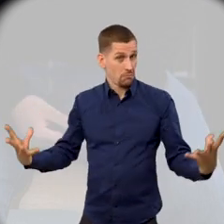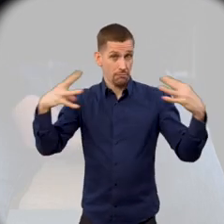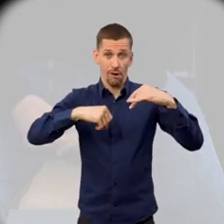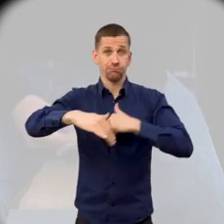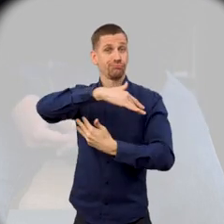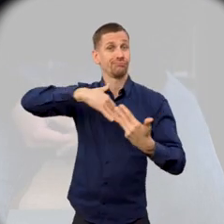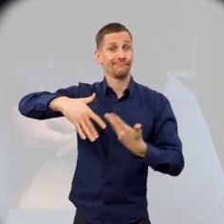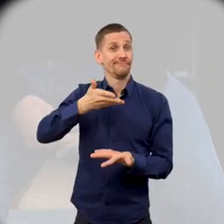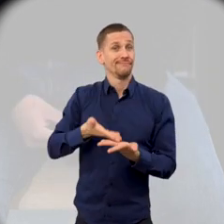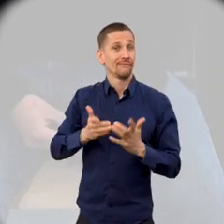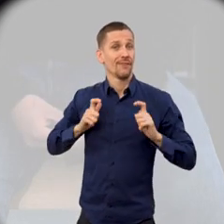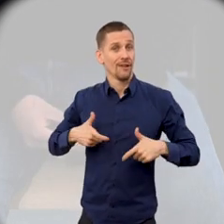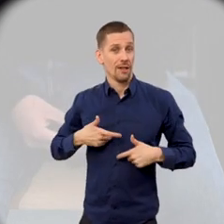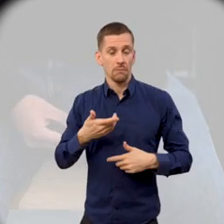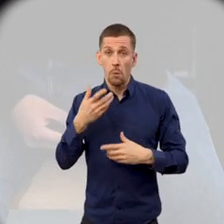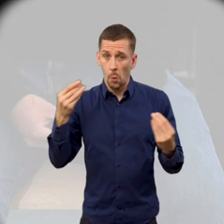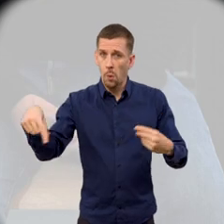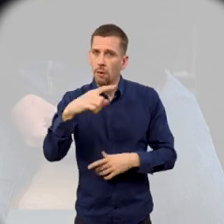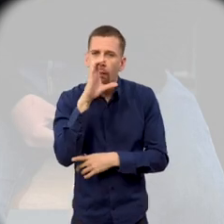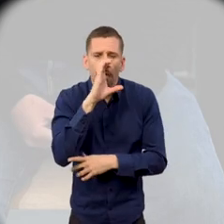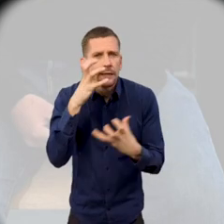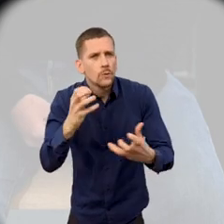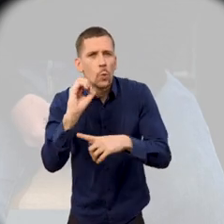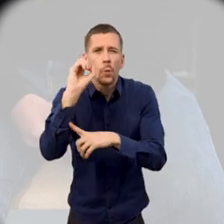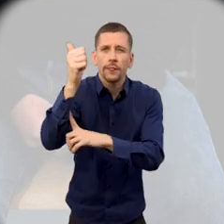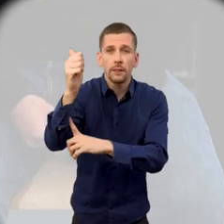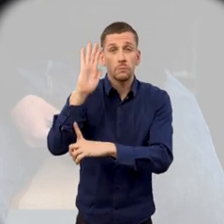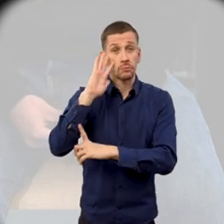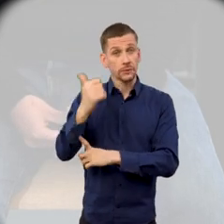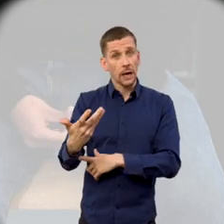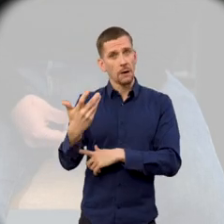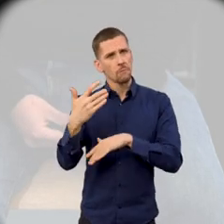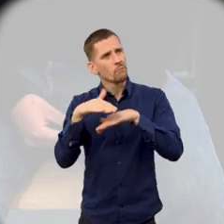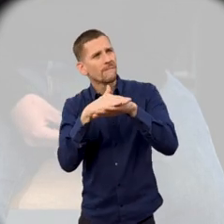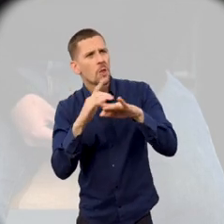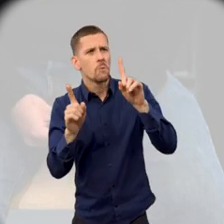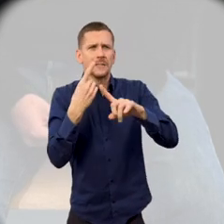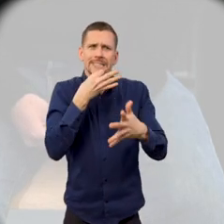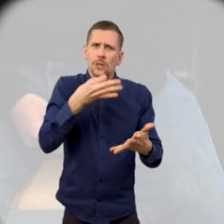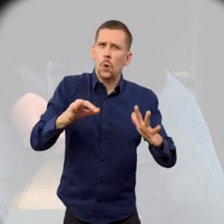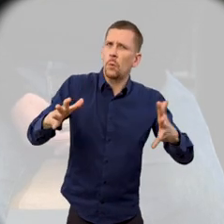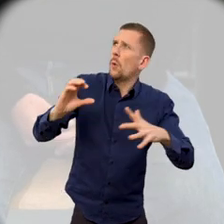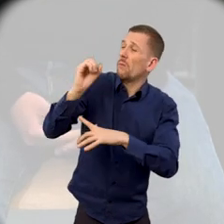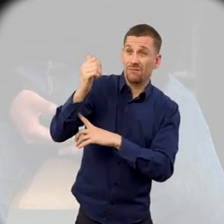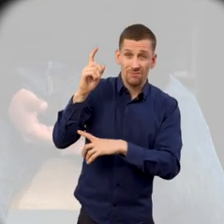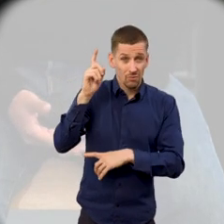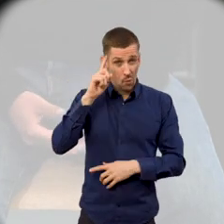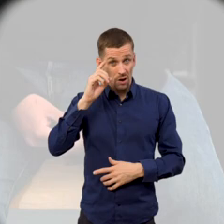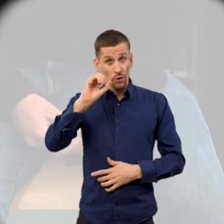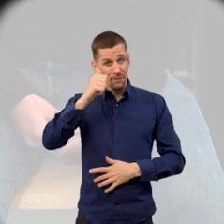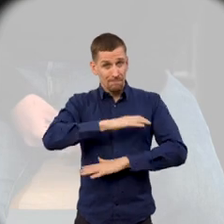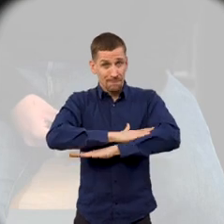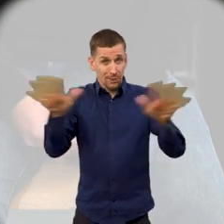hétérogénéité énorme des profils qui s'intéressent au numérique. Je crois que ça tient à plusieurs raisons. Et l'une des principales étant qu'en fait, le numérique est